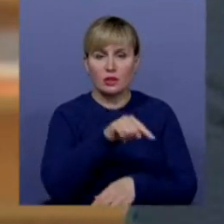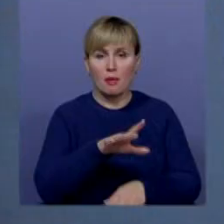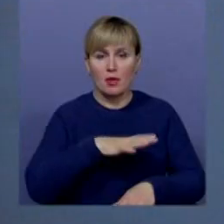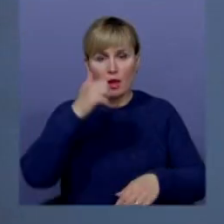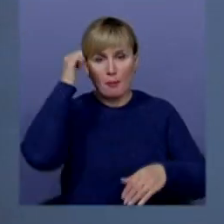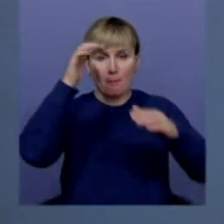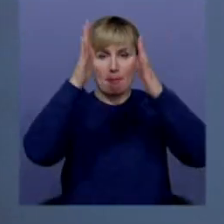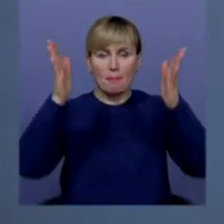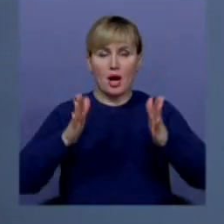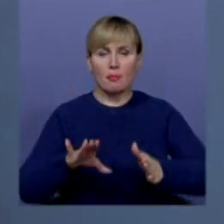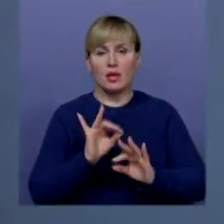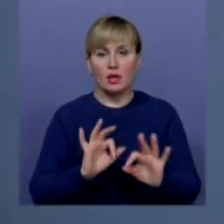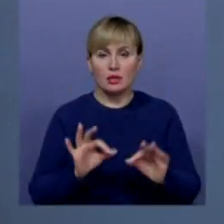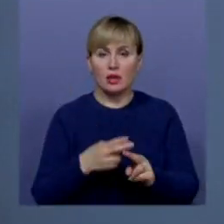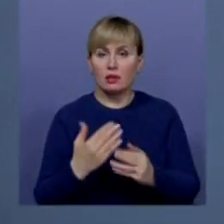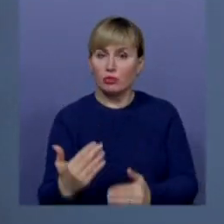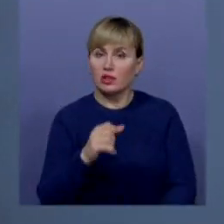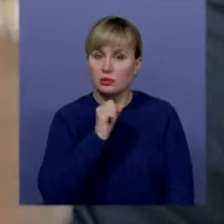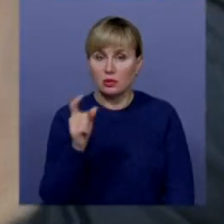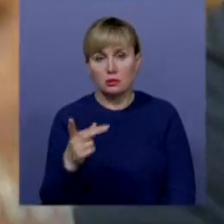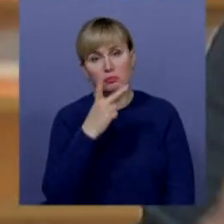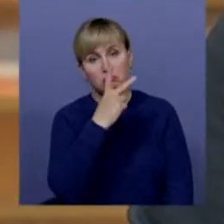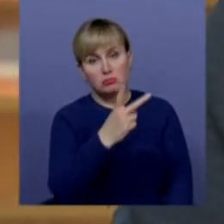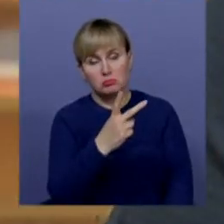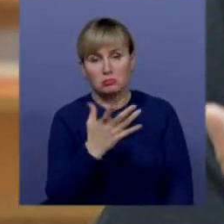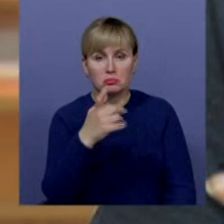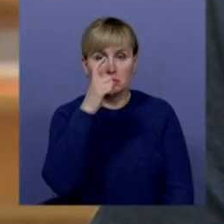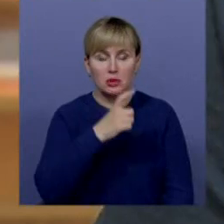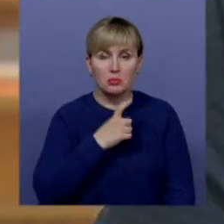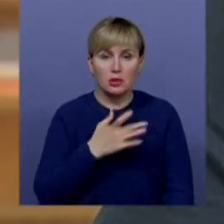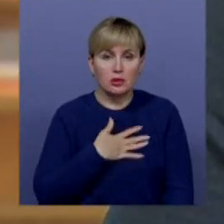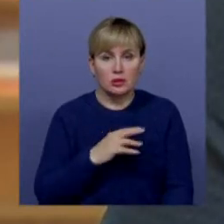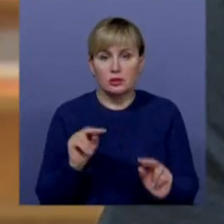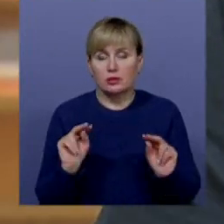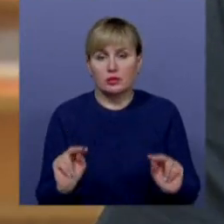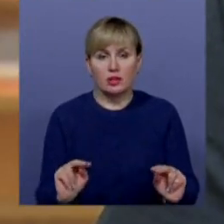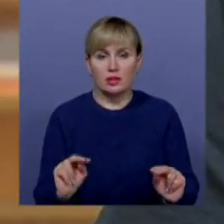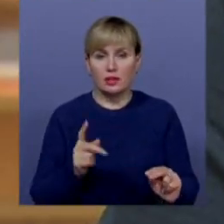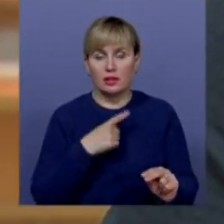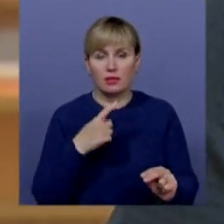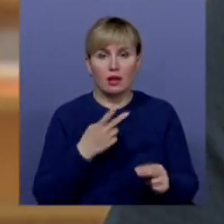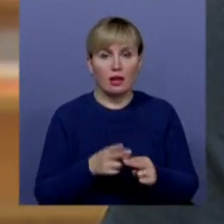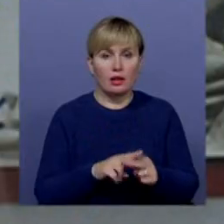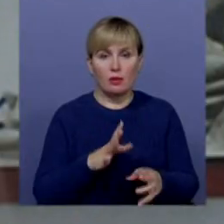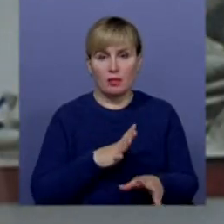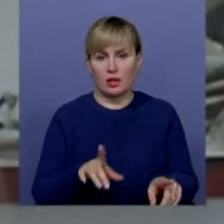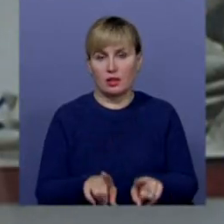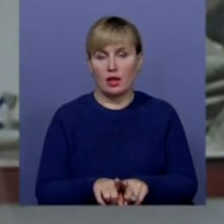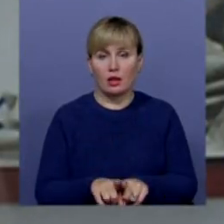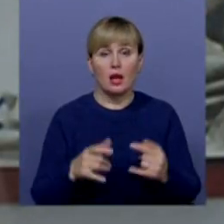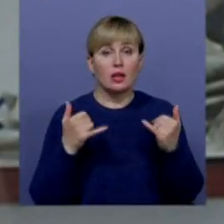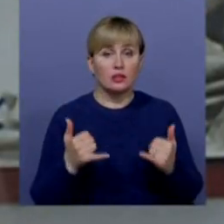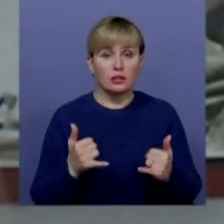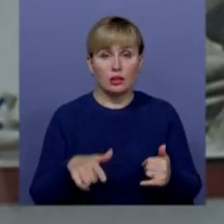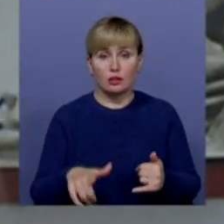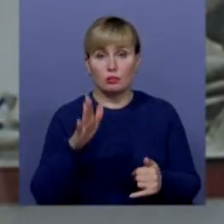такой, вот, и он говорит: дед, ну я вот смотрю, какой-то дядька стоит. Клянусь вам, клянусь, это было так. А сейчас